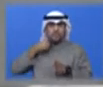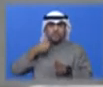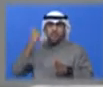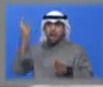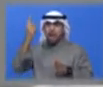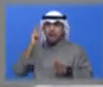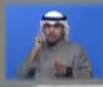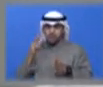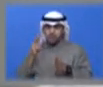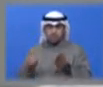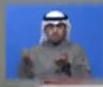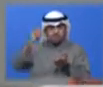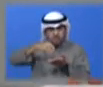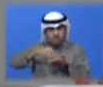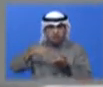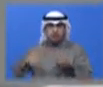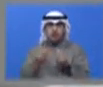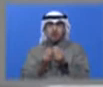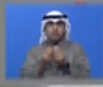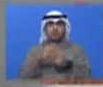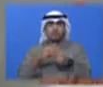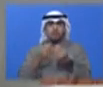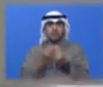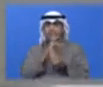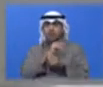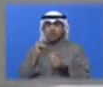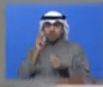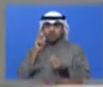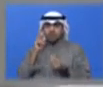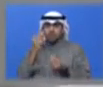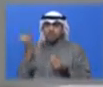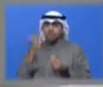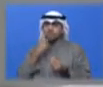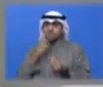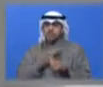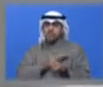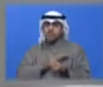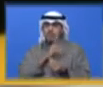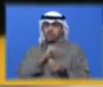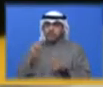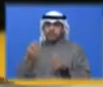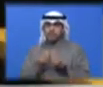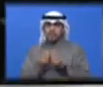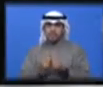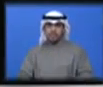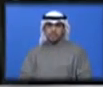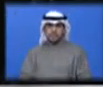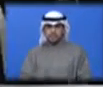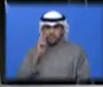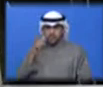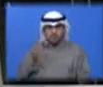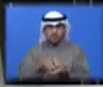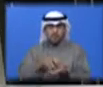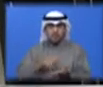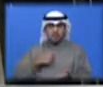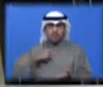وتطوير مناهجنا، مع مراعاة طبعا المراحل العمرية والقدرات اللي موجودة لدى أبناء الطلبة. والمركز الوطني